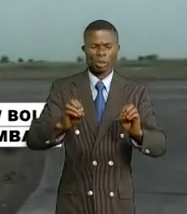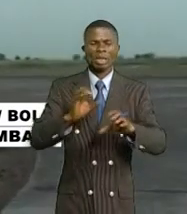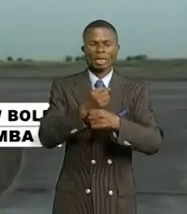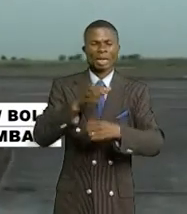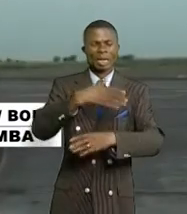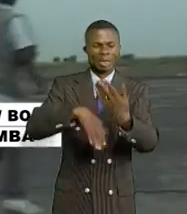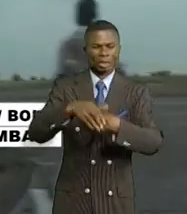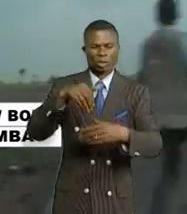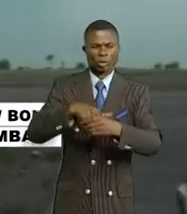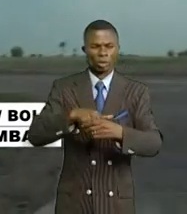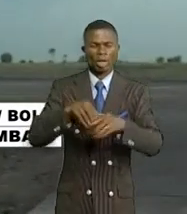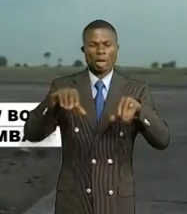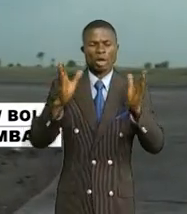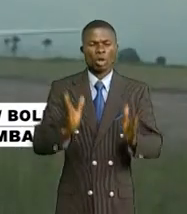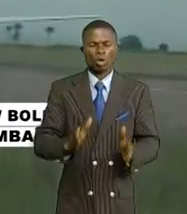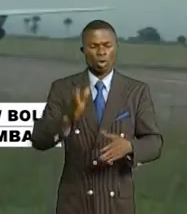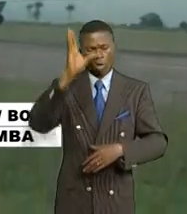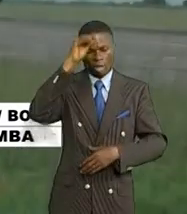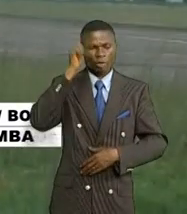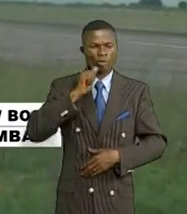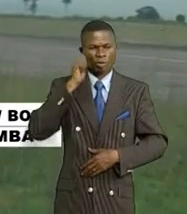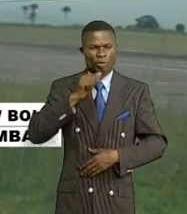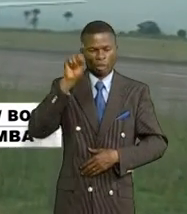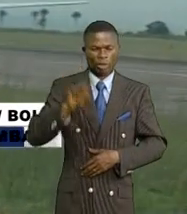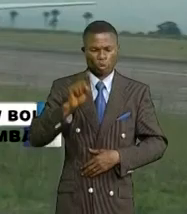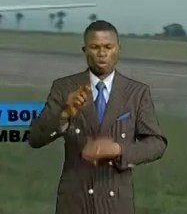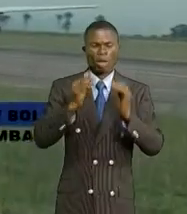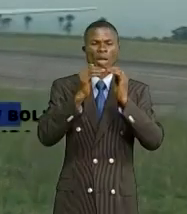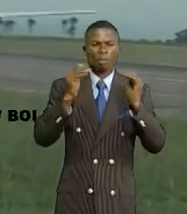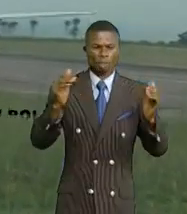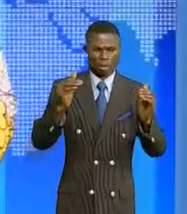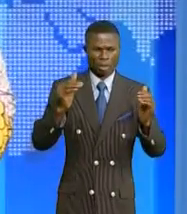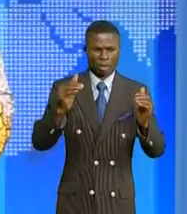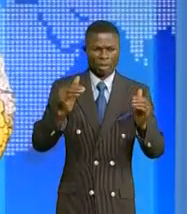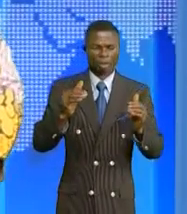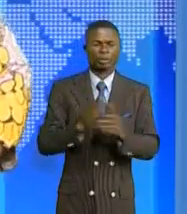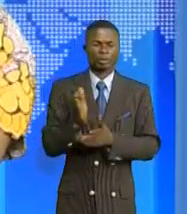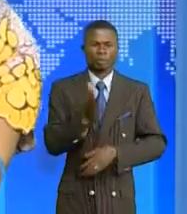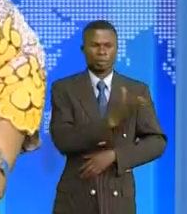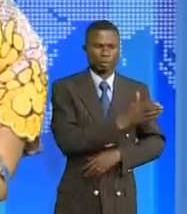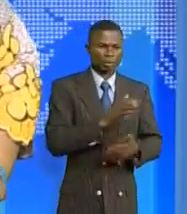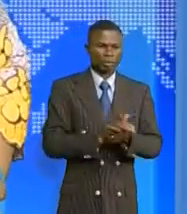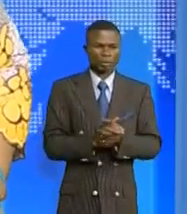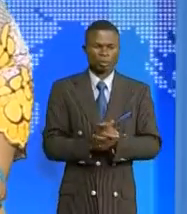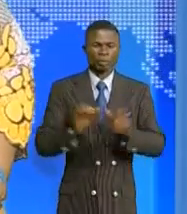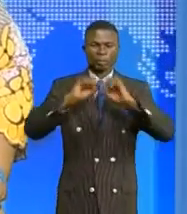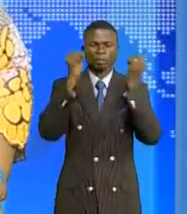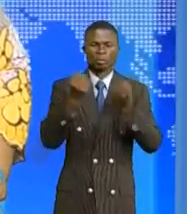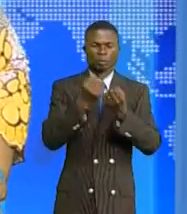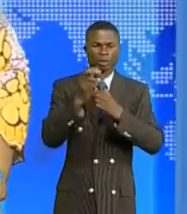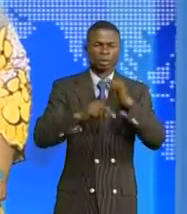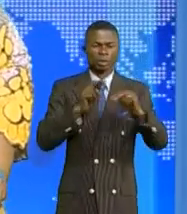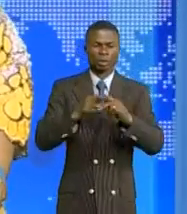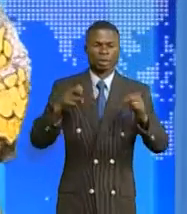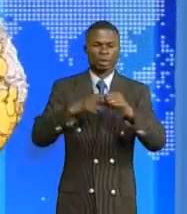les désordres. Les Congolaises et les Congolais ont leur point de vue. Ils n'en veulent pas. La Société nationale